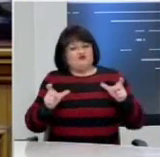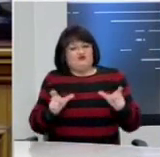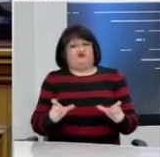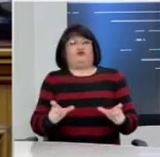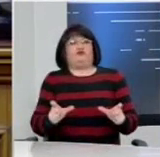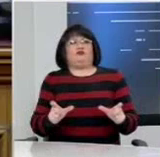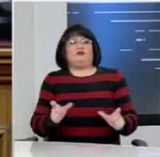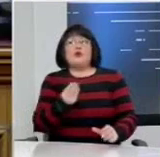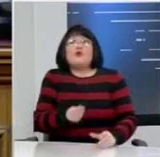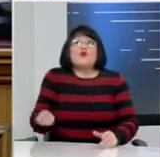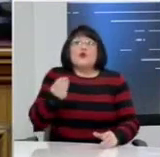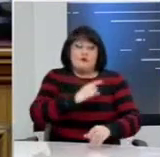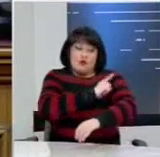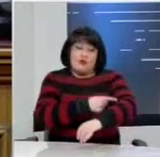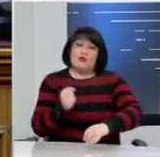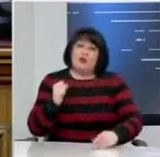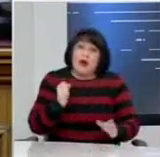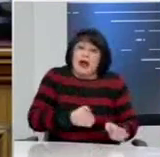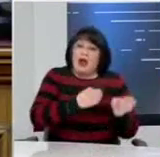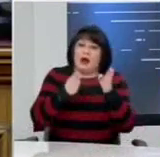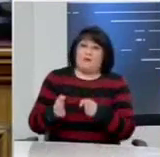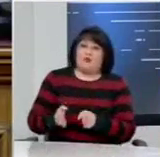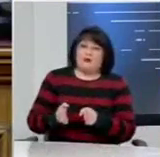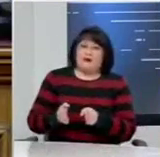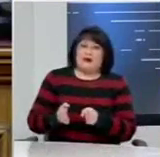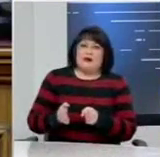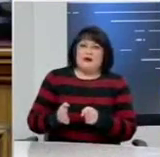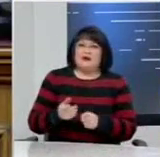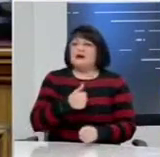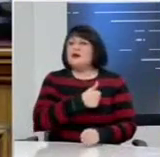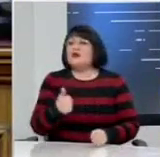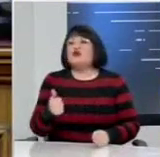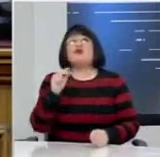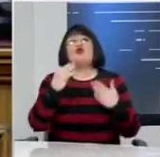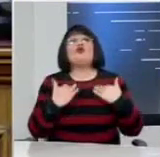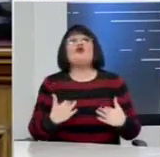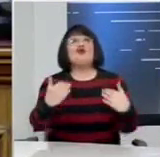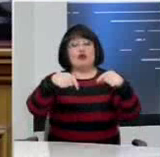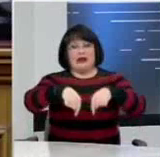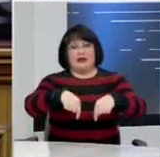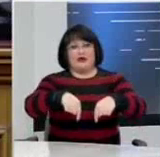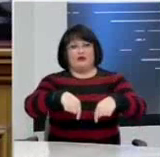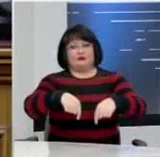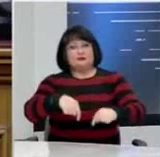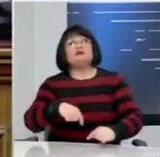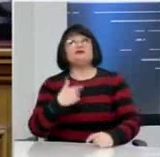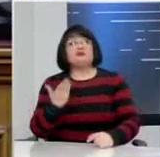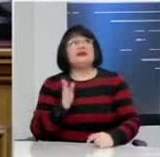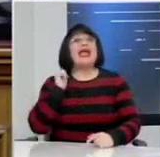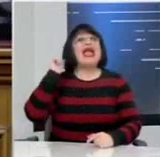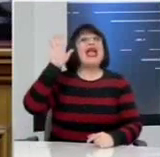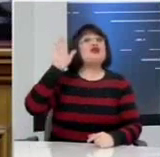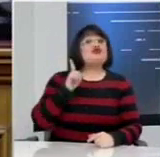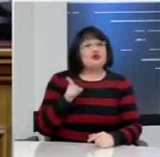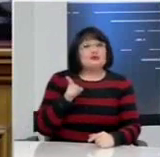δυναμικά, και από την άλλη πλευρά όμως να μην μένουμε μόνο μέσα στη Βουλή. Να είμαστε και έξω από